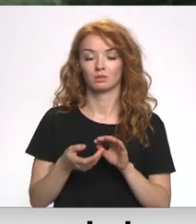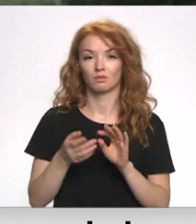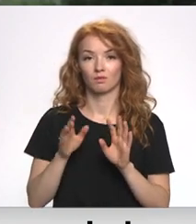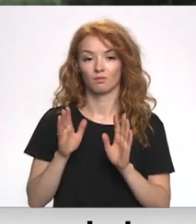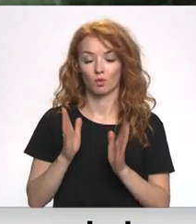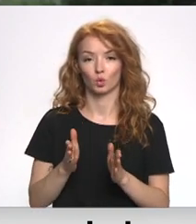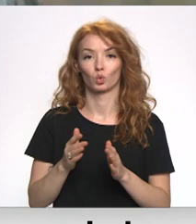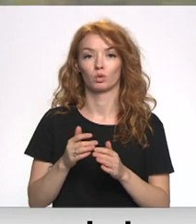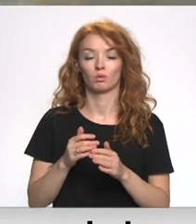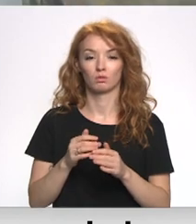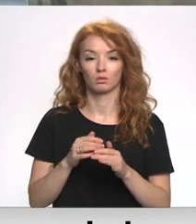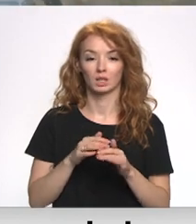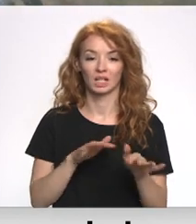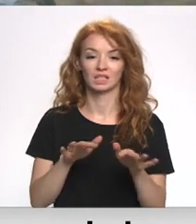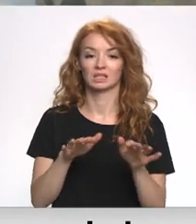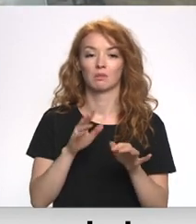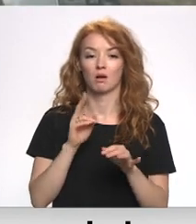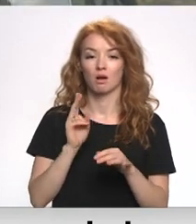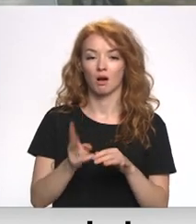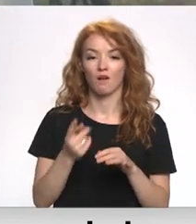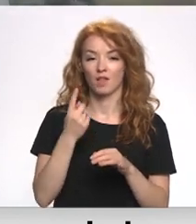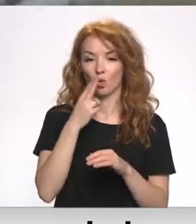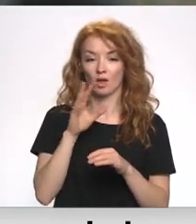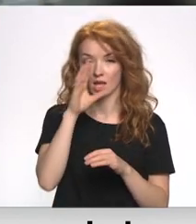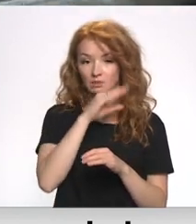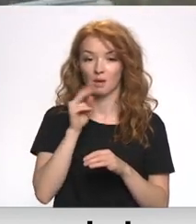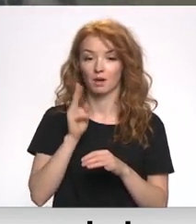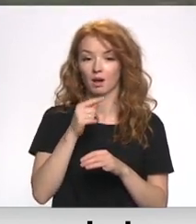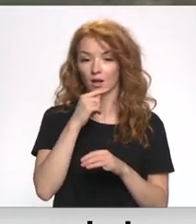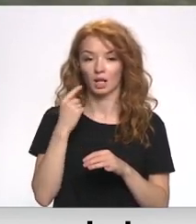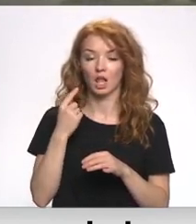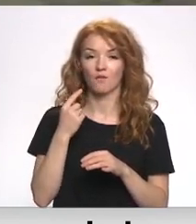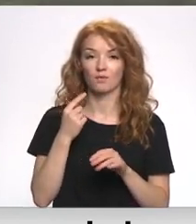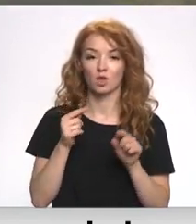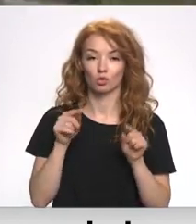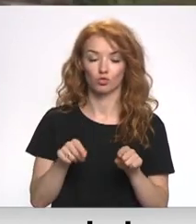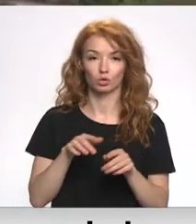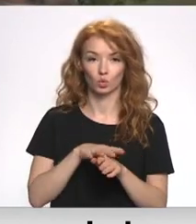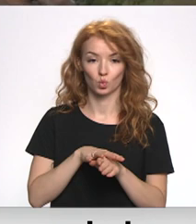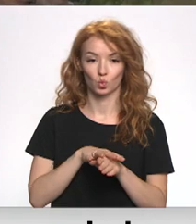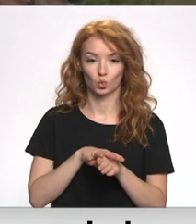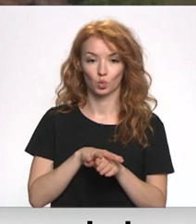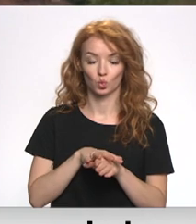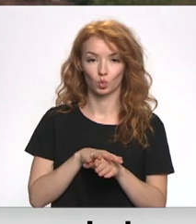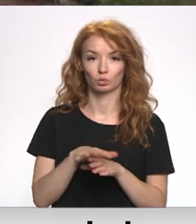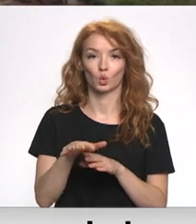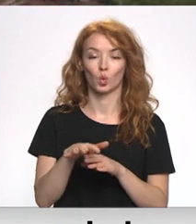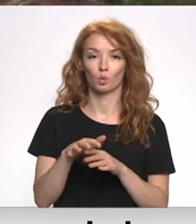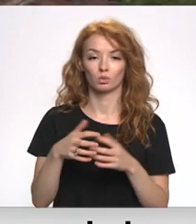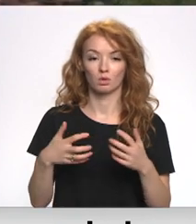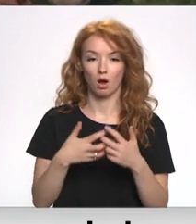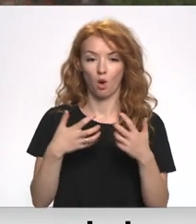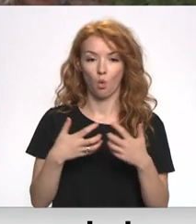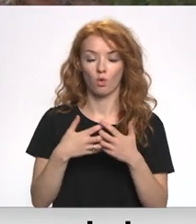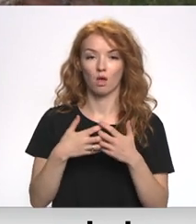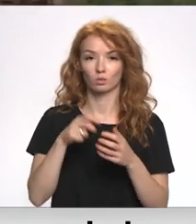šās solis, kā vienu no iespējām, kā norāda analītiķi, ka Krievija tad šo te uzbrukumus kaujas